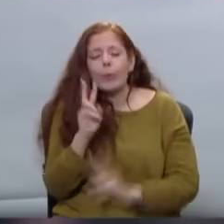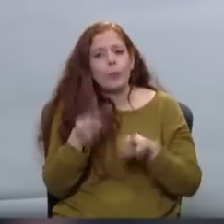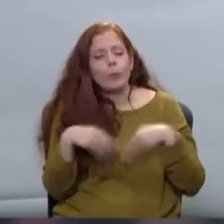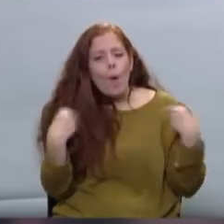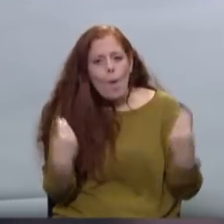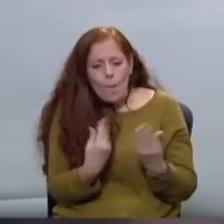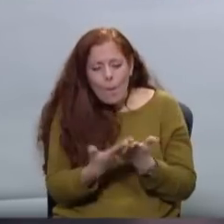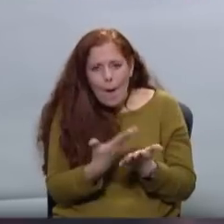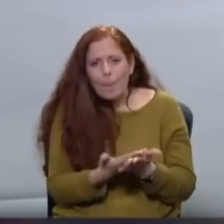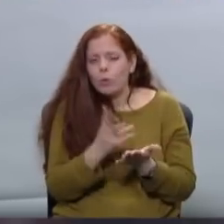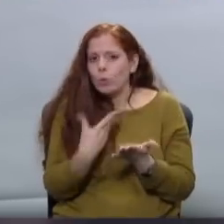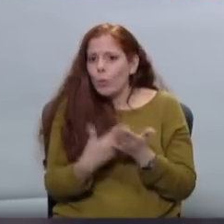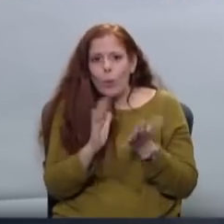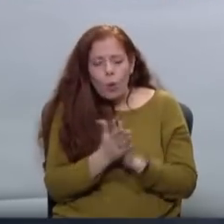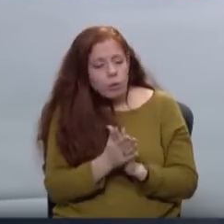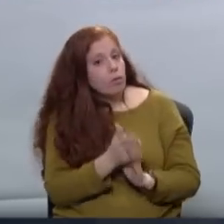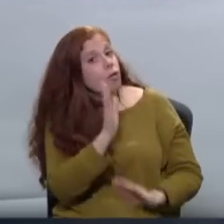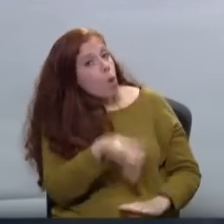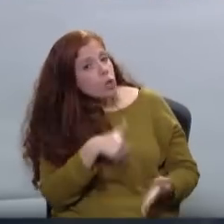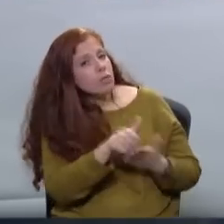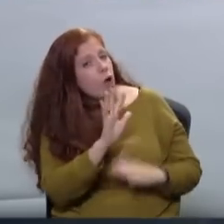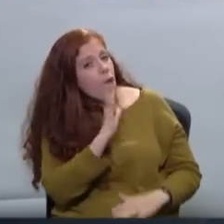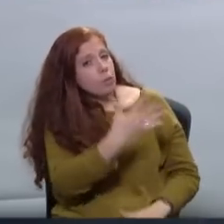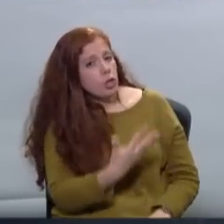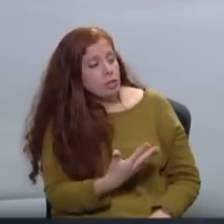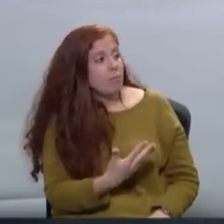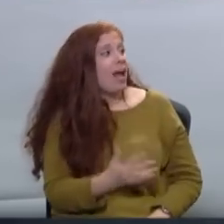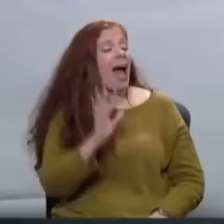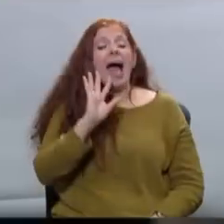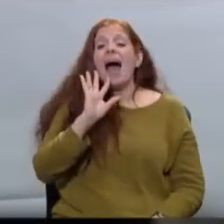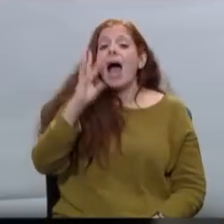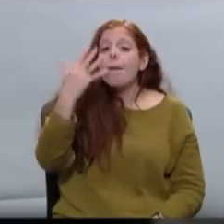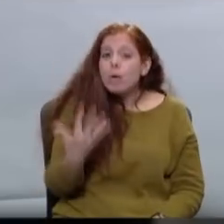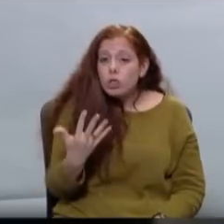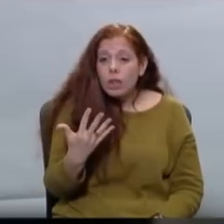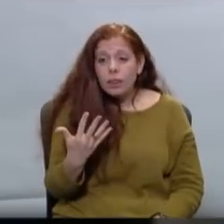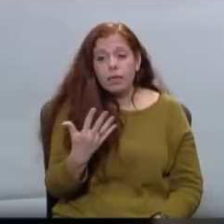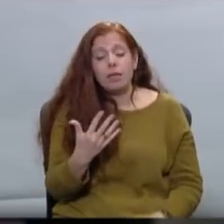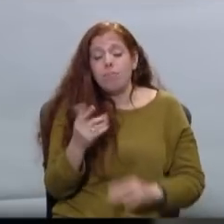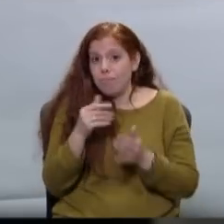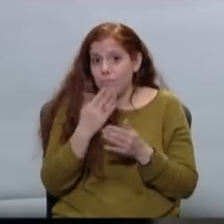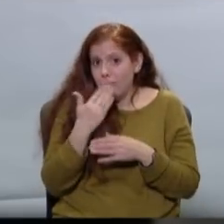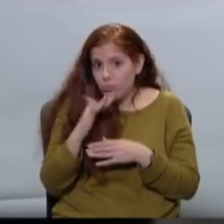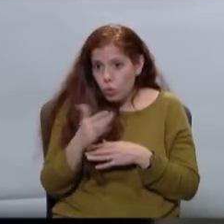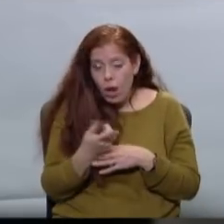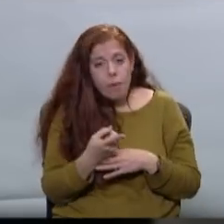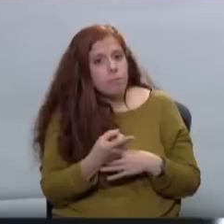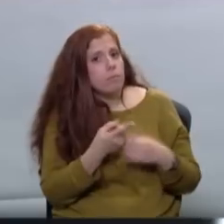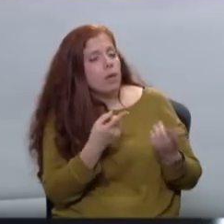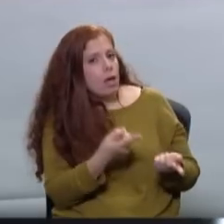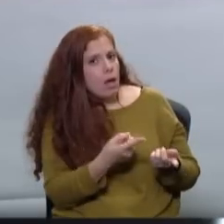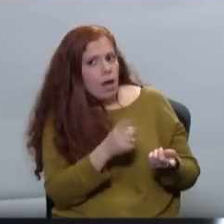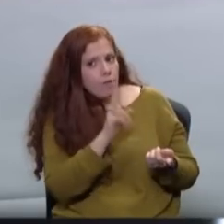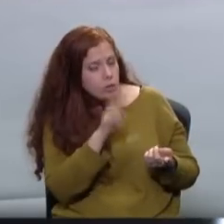יש עדויות. ובכל יש... זאת זה נמשך 5 שנים כבר. 5 שנים יושבת שופטת כן. שלום בירושלים. מקובל לומר שיש